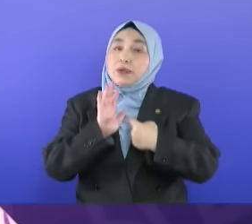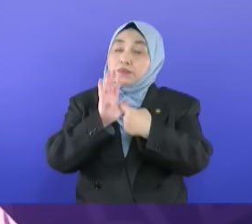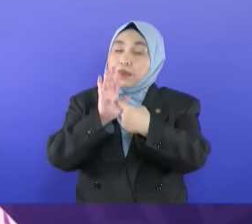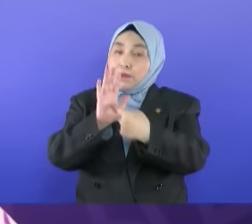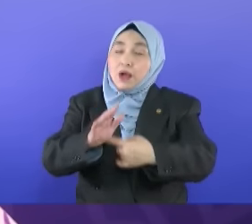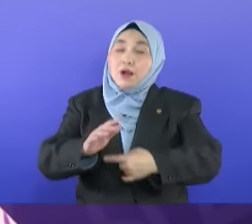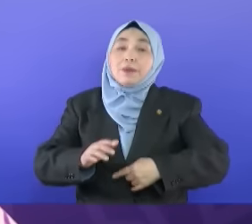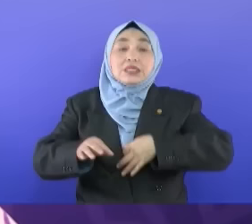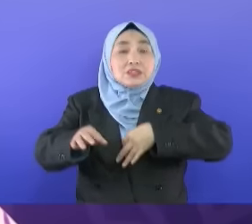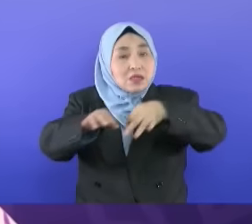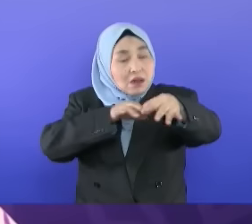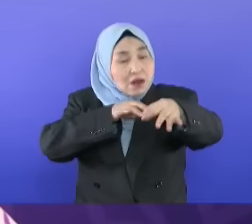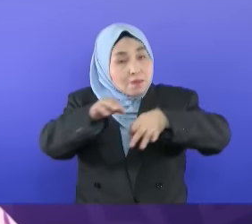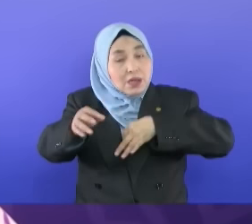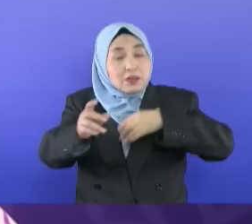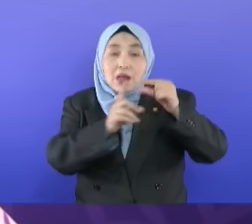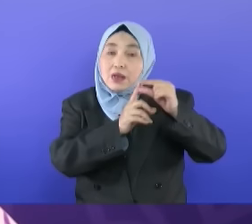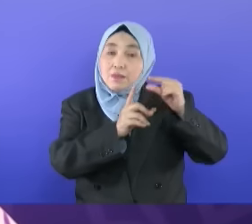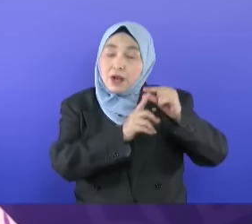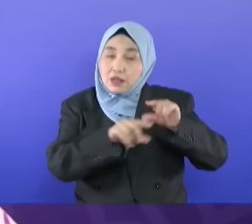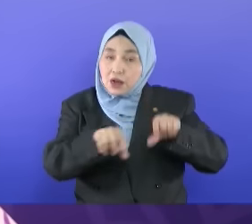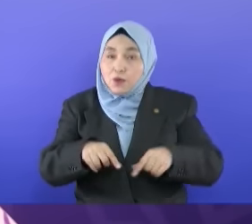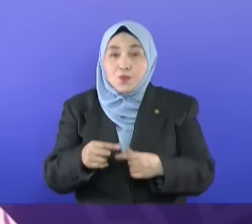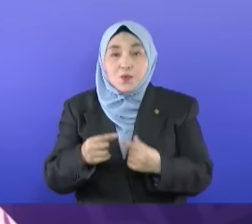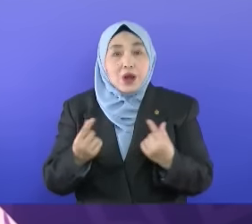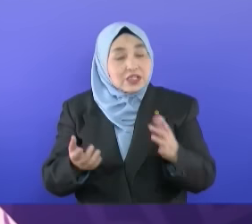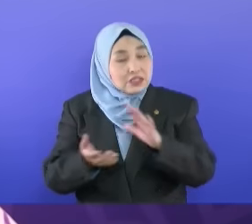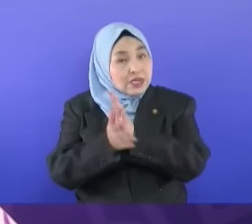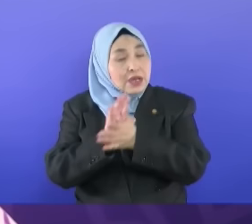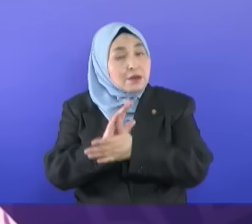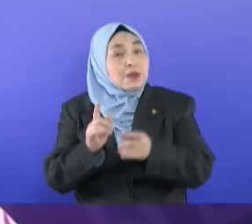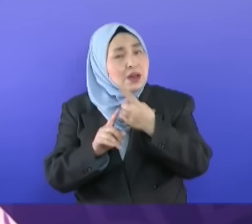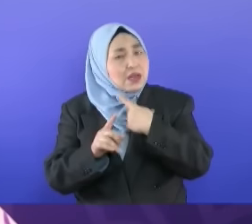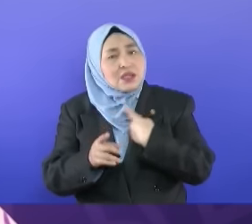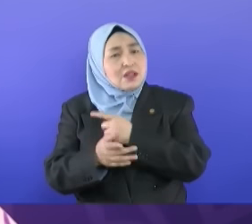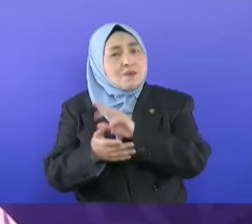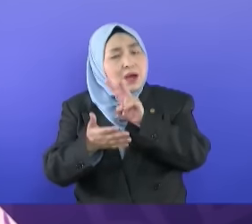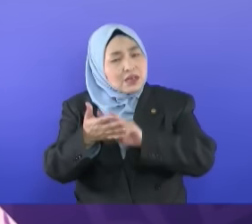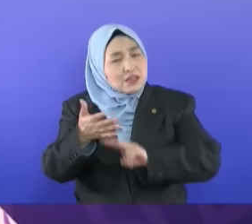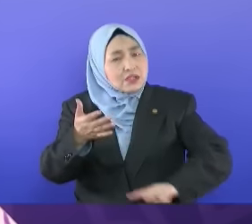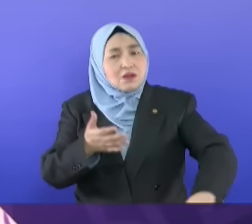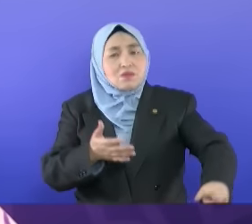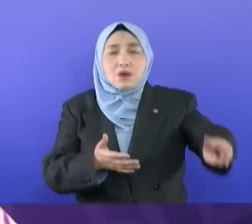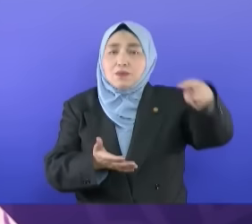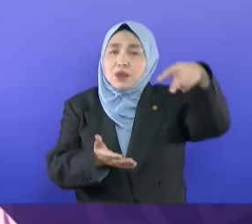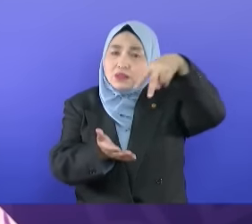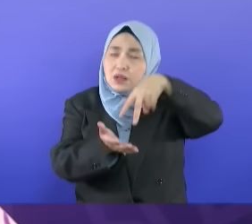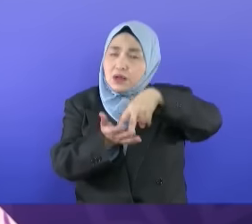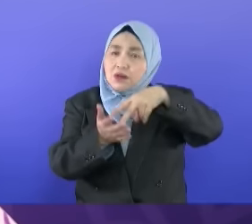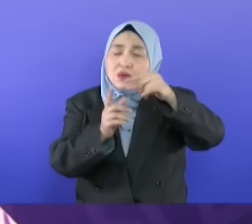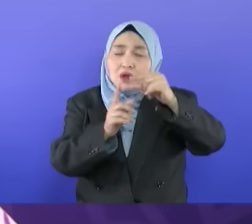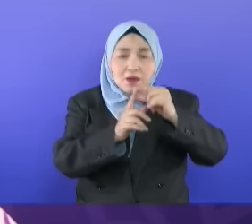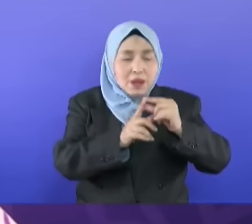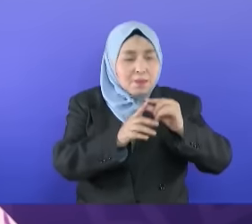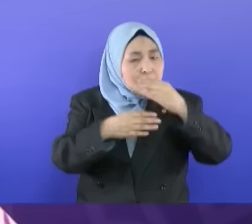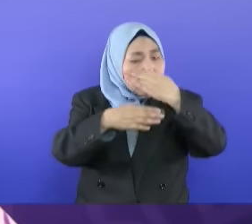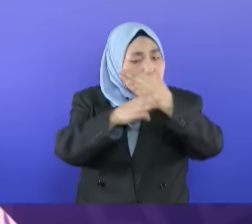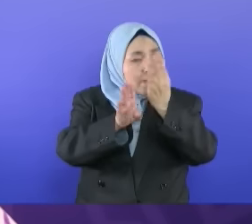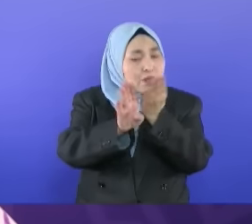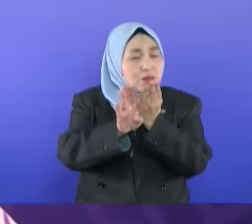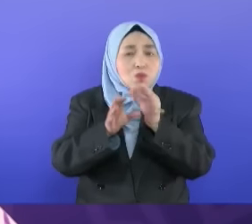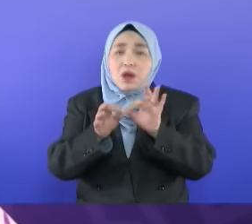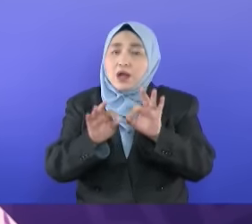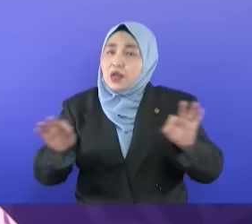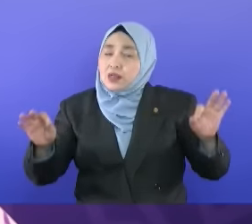menjelaskan lagi kalimat-kalimat Alquran supaya pemilik kita baca tertegak kalimah kalimah itu sehingga membentuk ayat